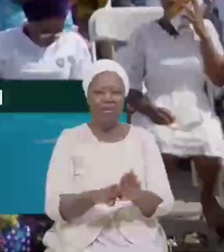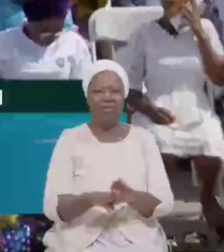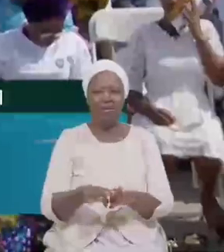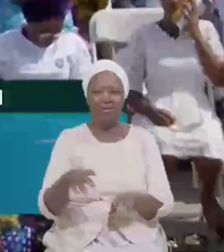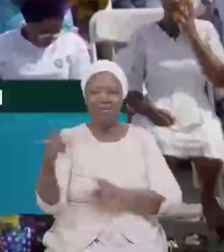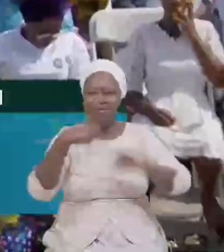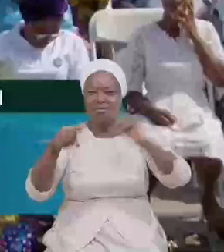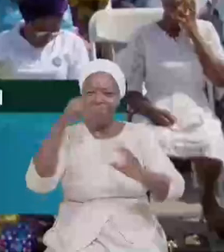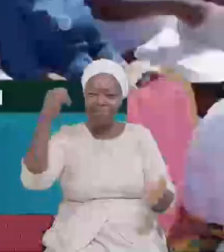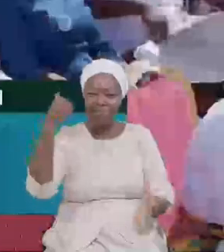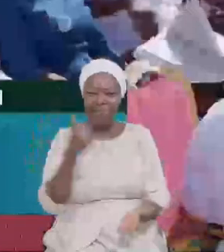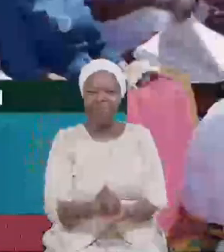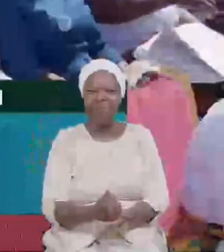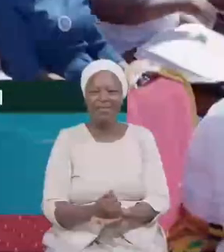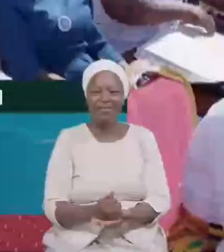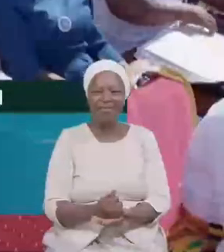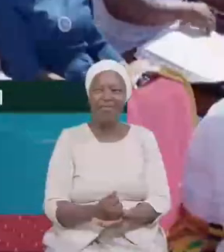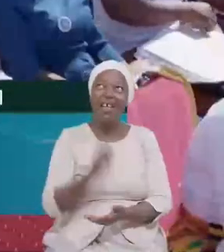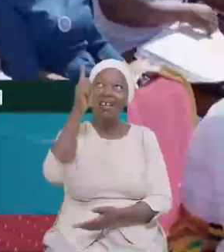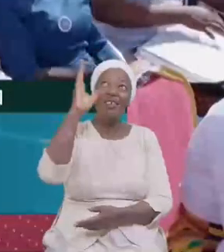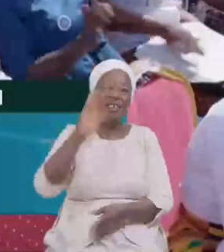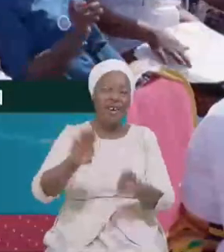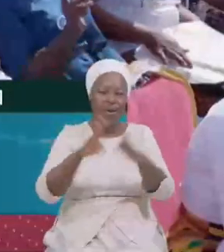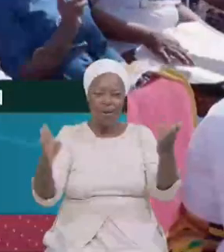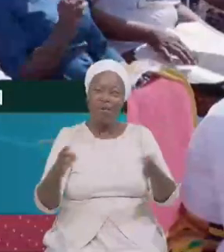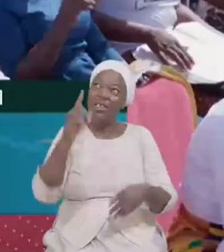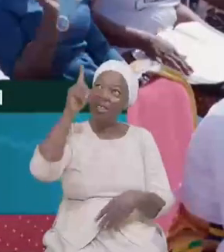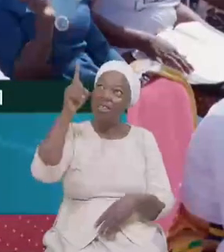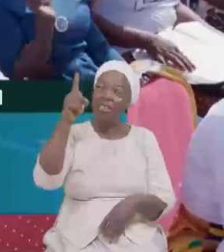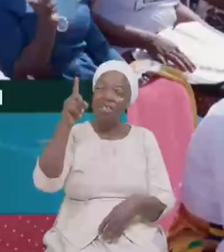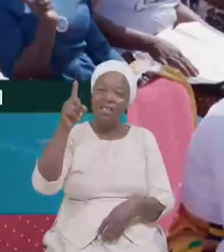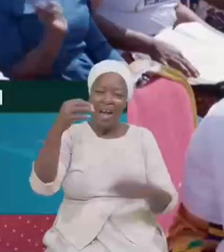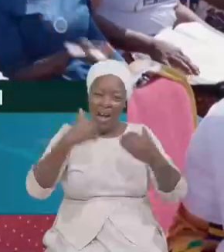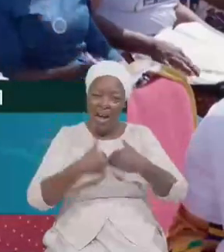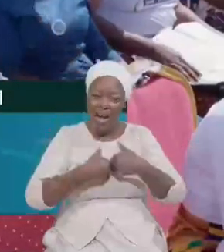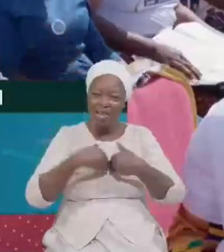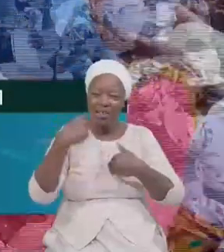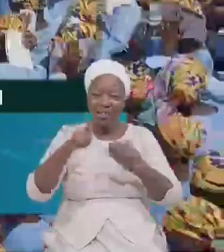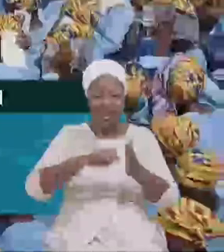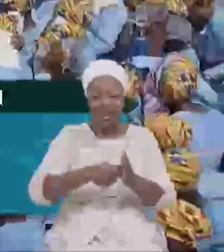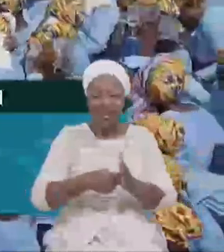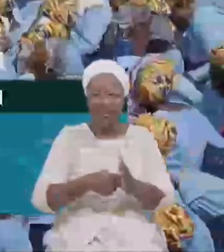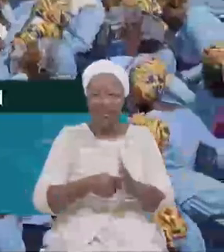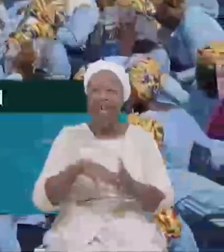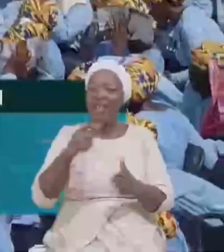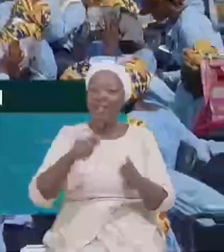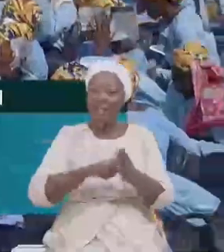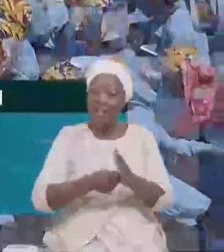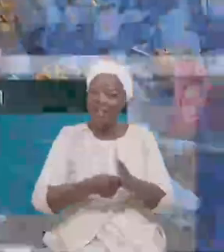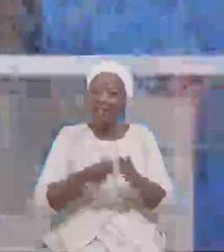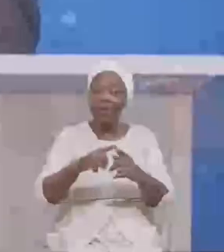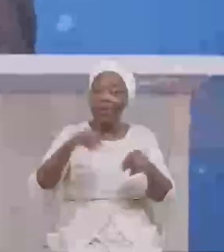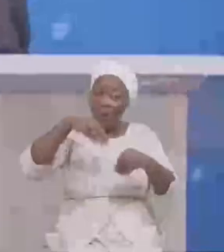hein? Il ouvrira quand il ouvrira. Il a la clé pour